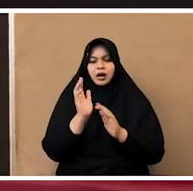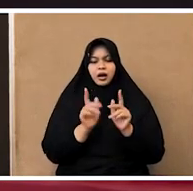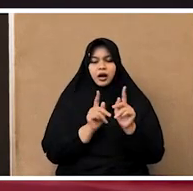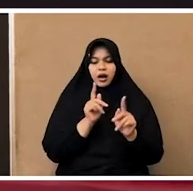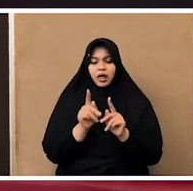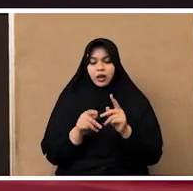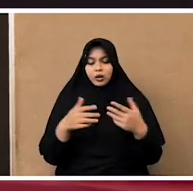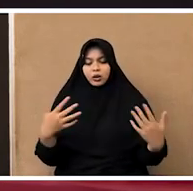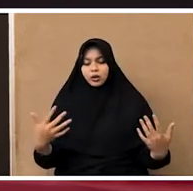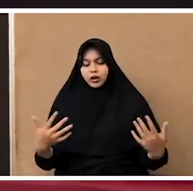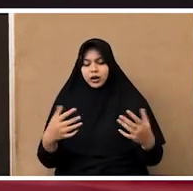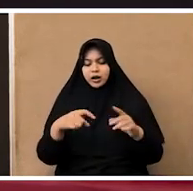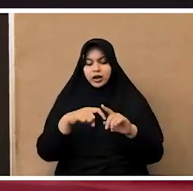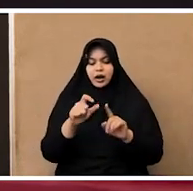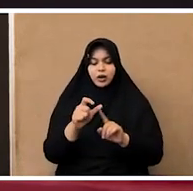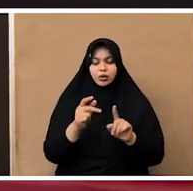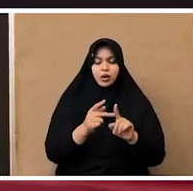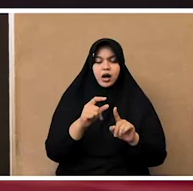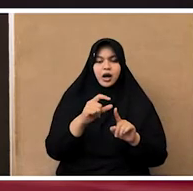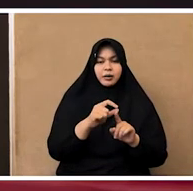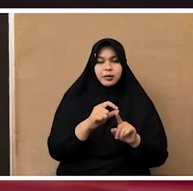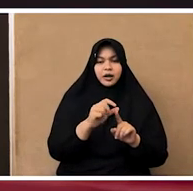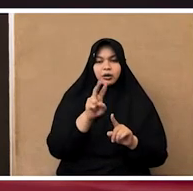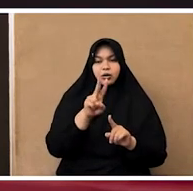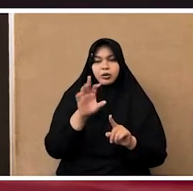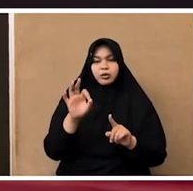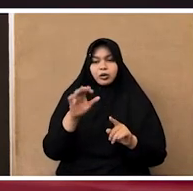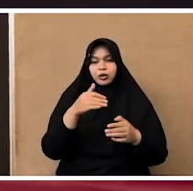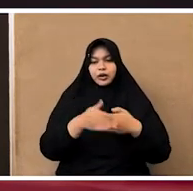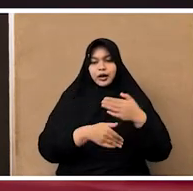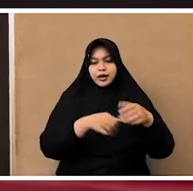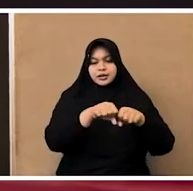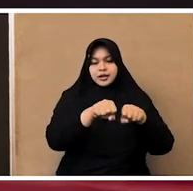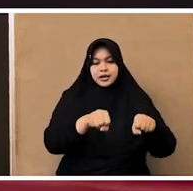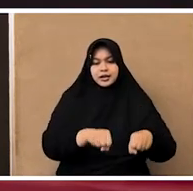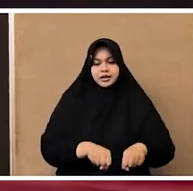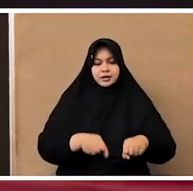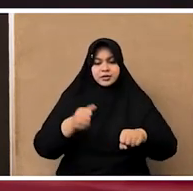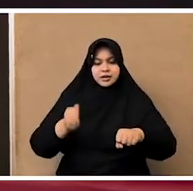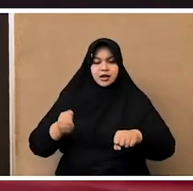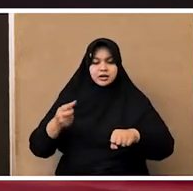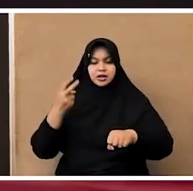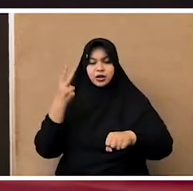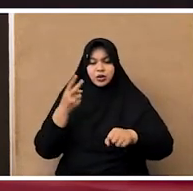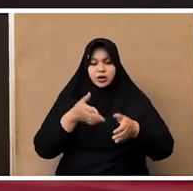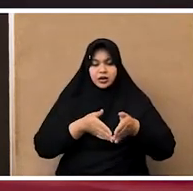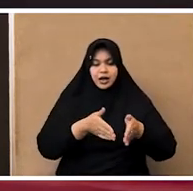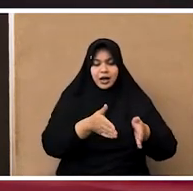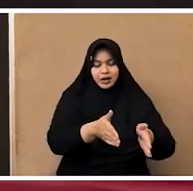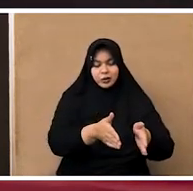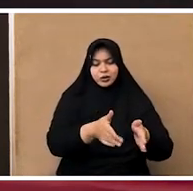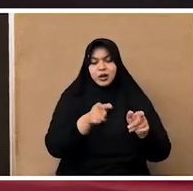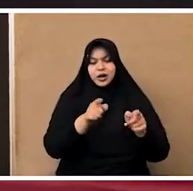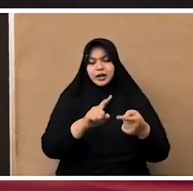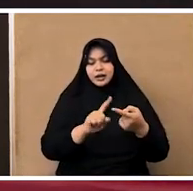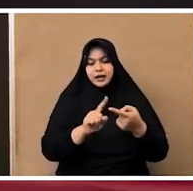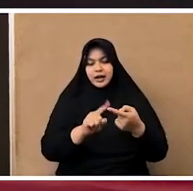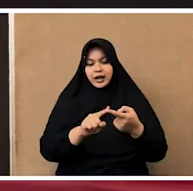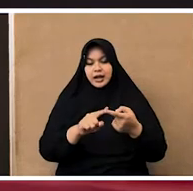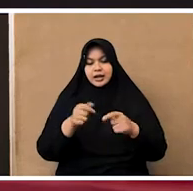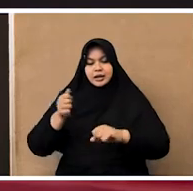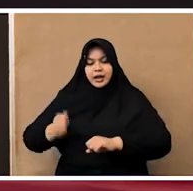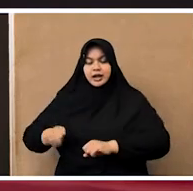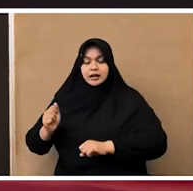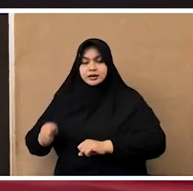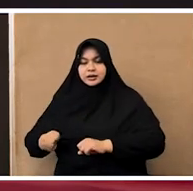di ini kan namanya double track system ya jadi sistem sanksi dua jalur ada sanksi pidana ada sanksi tindakan itu juga